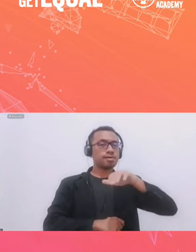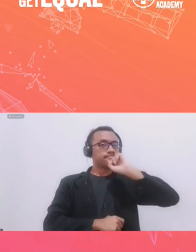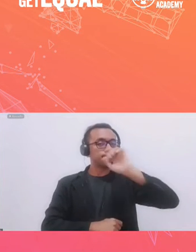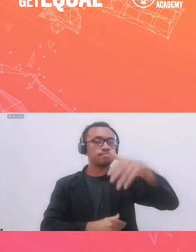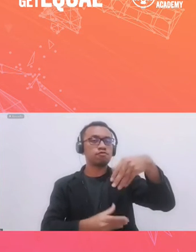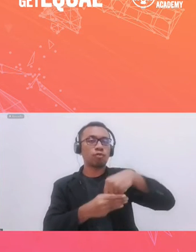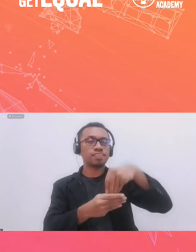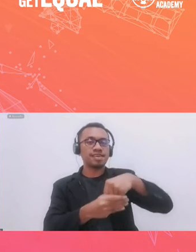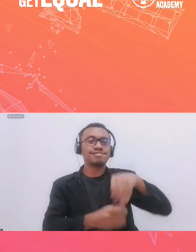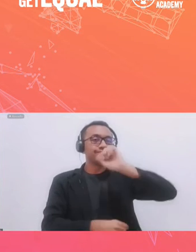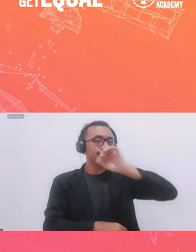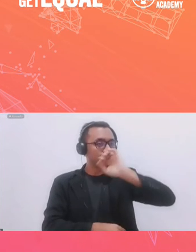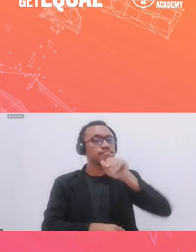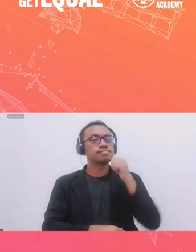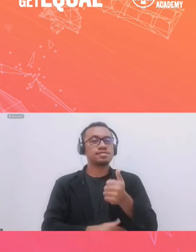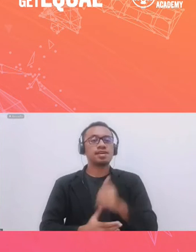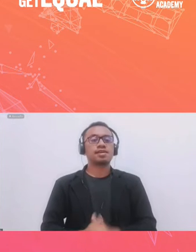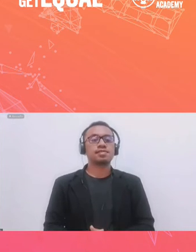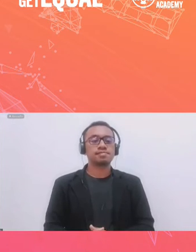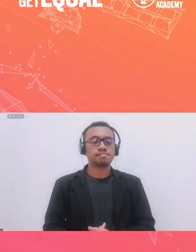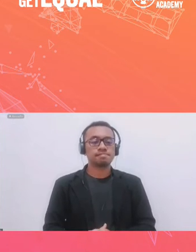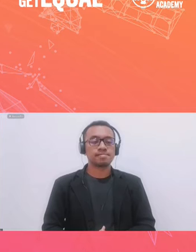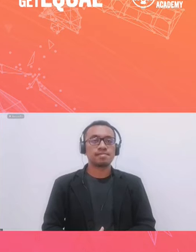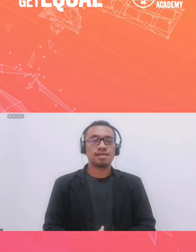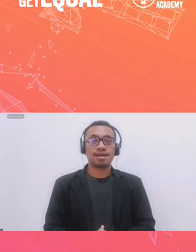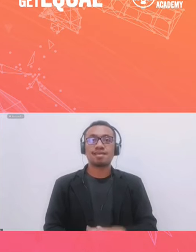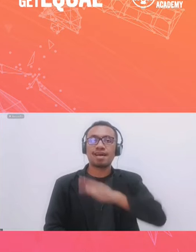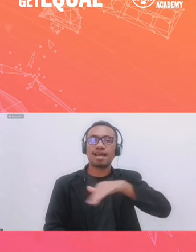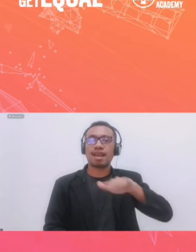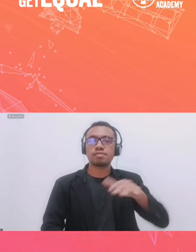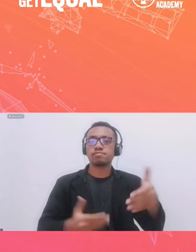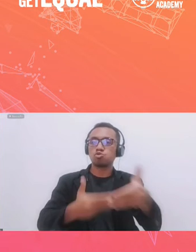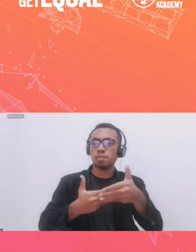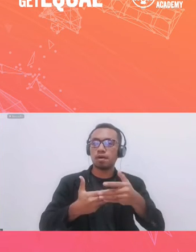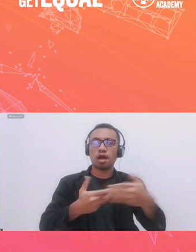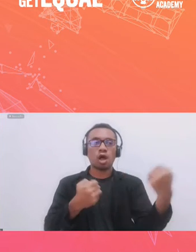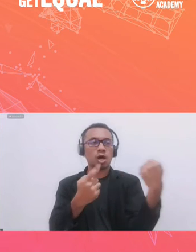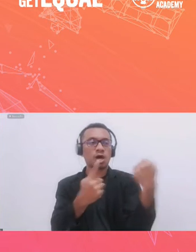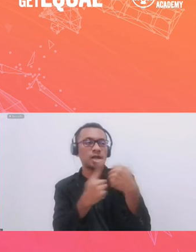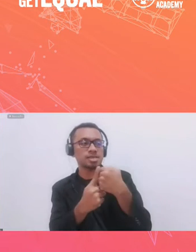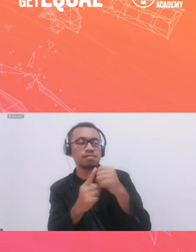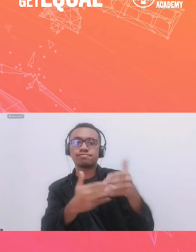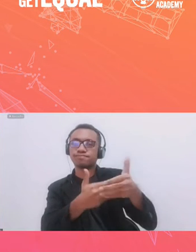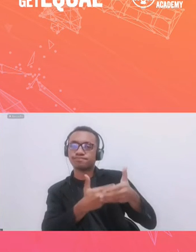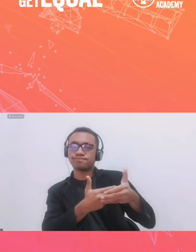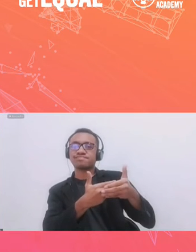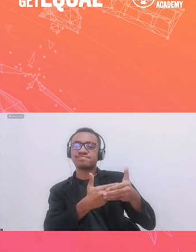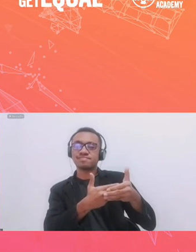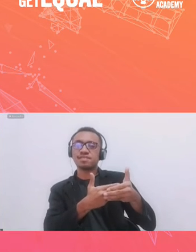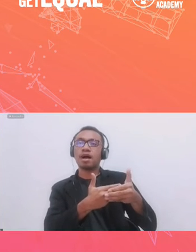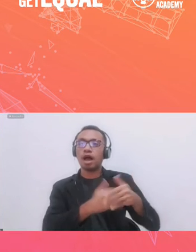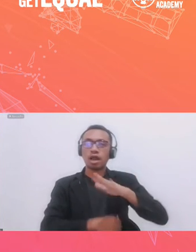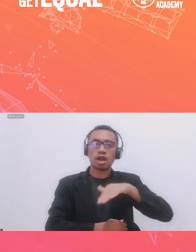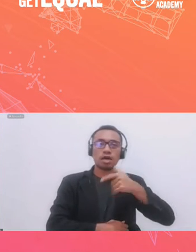environment bagi anak-anak agar tetap terjaga, terproteksi dari kekerasan. Dan anak-anak sehingga tidak takut lagi